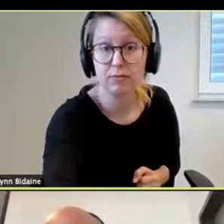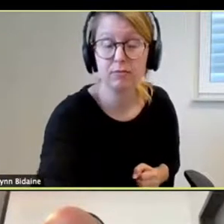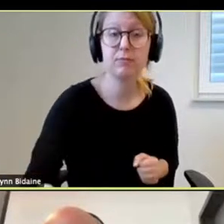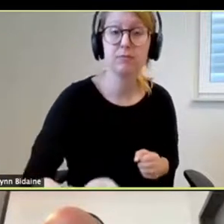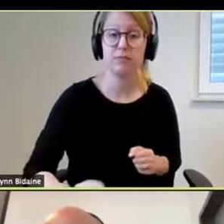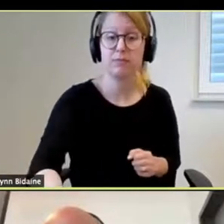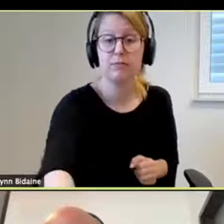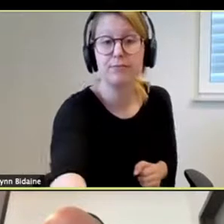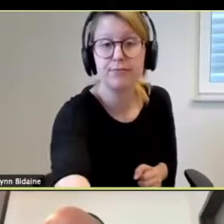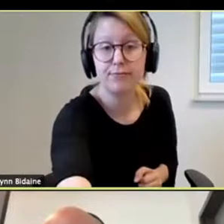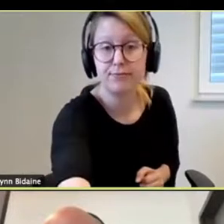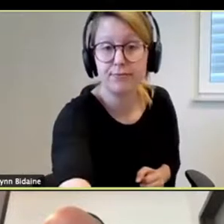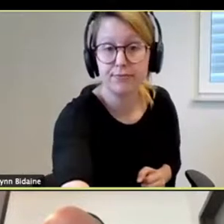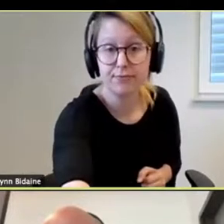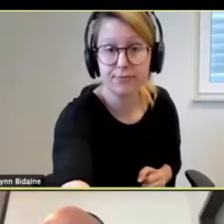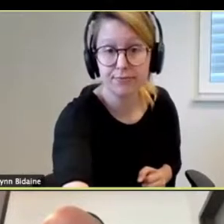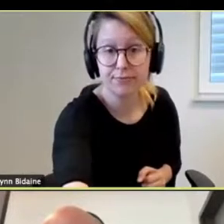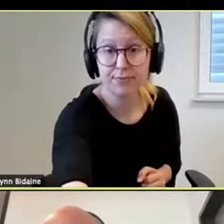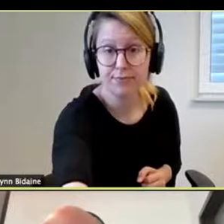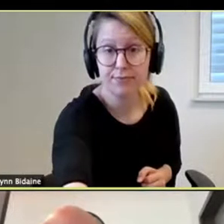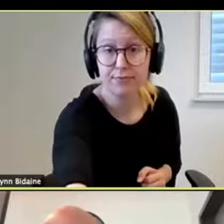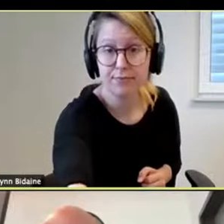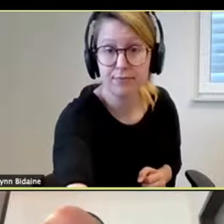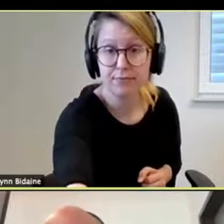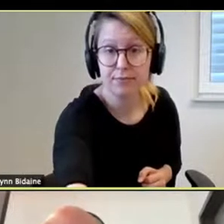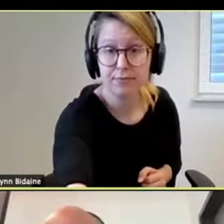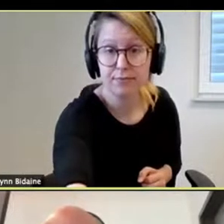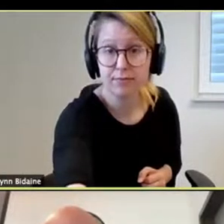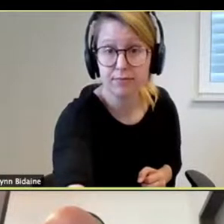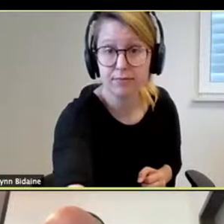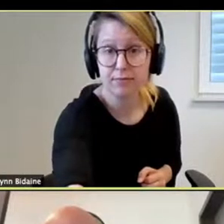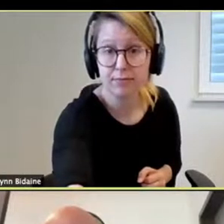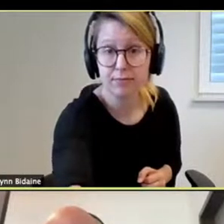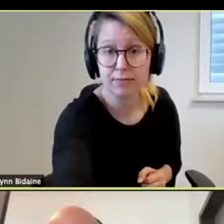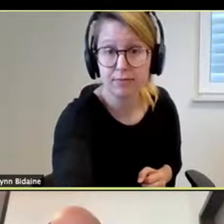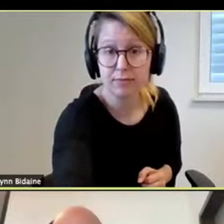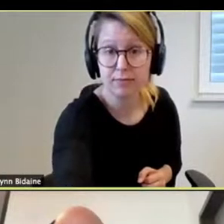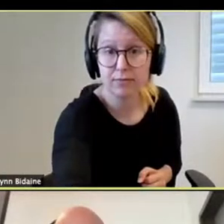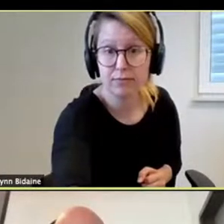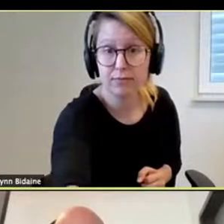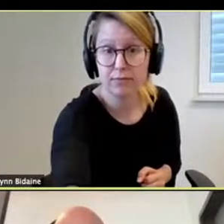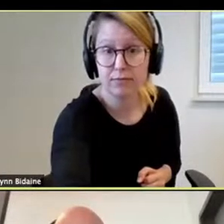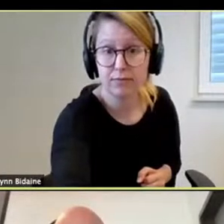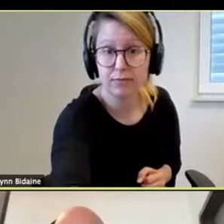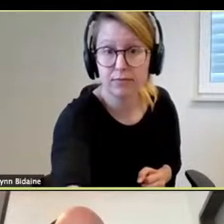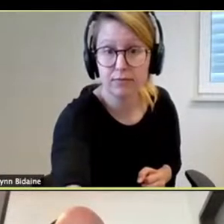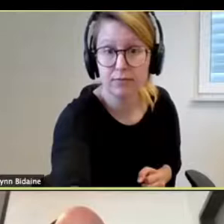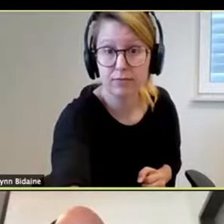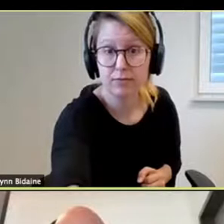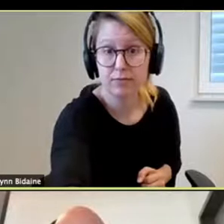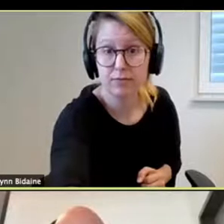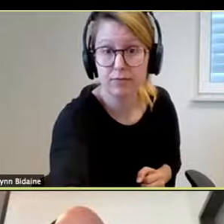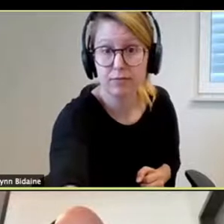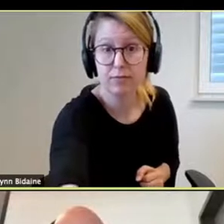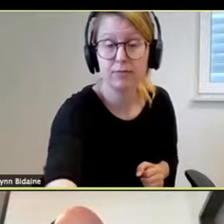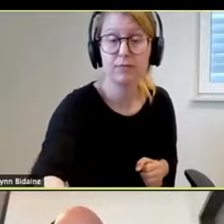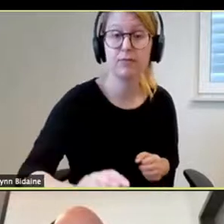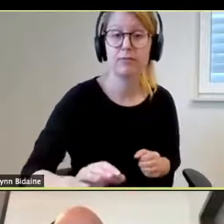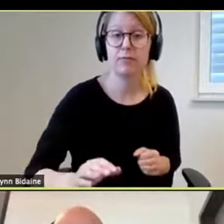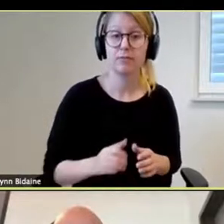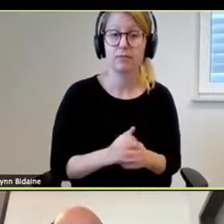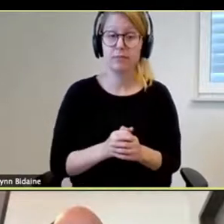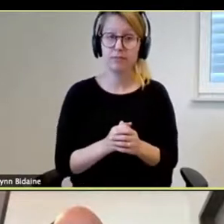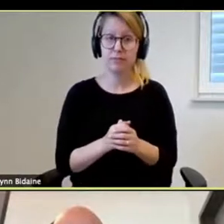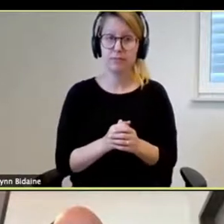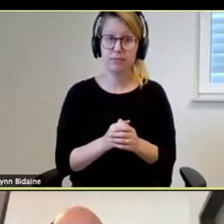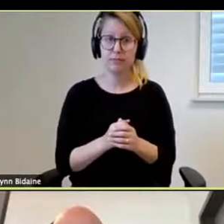Zuerst, 14. März, Ugangs März, war man im Gang für Ende März in Pressekonferenz viel zu reden. Man mag an, man Tilly Metz,